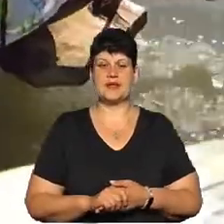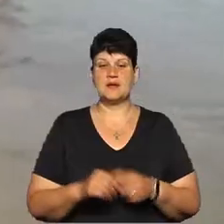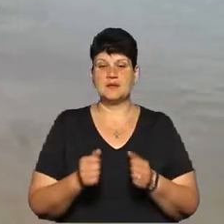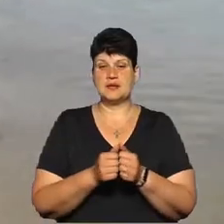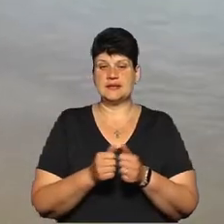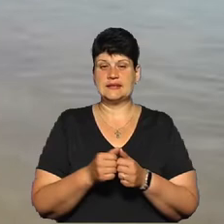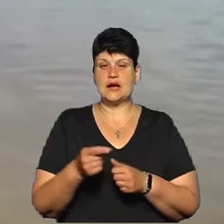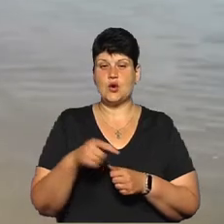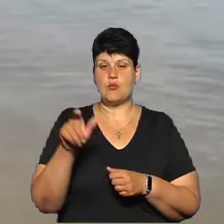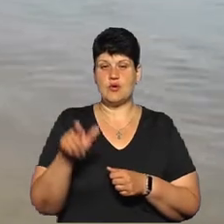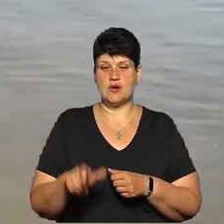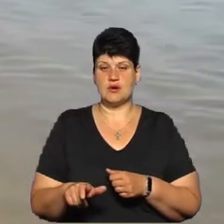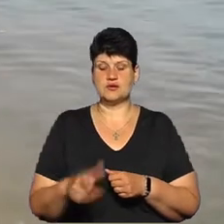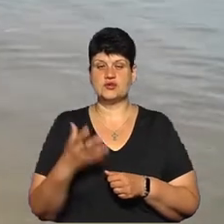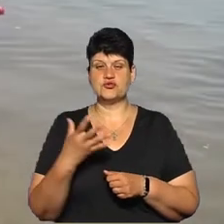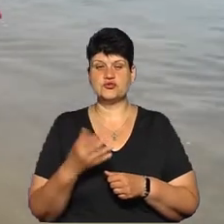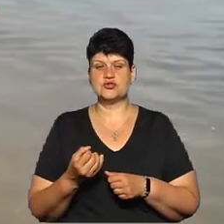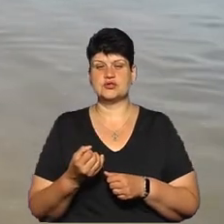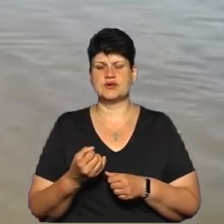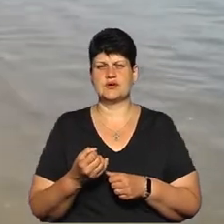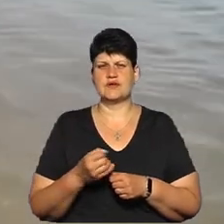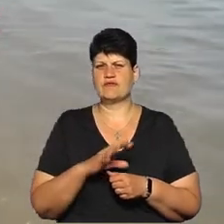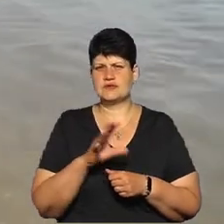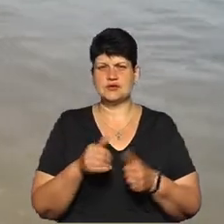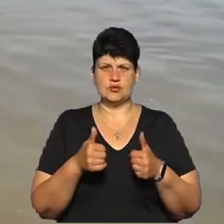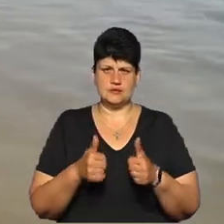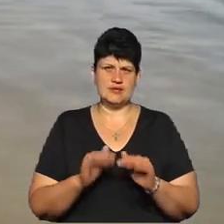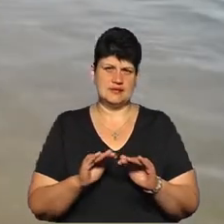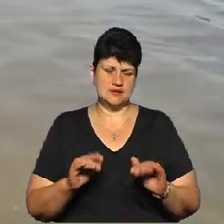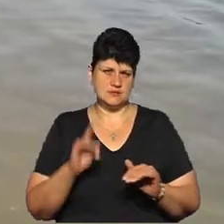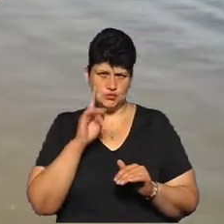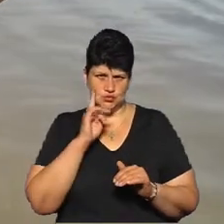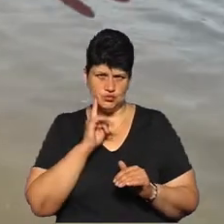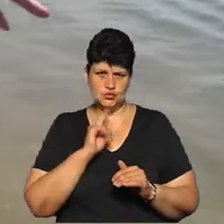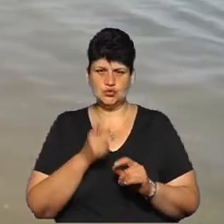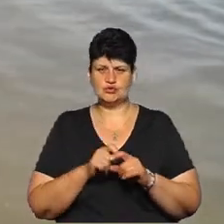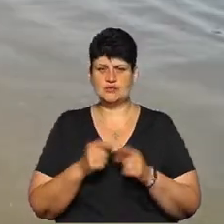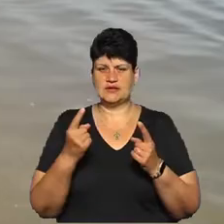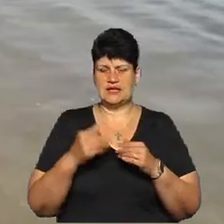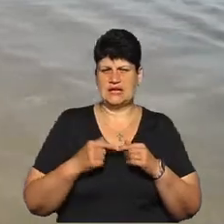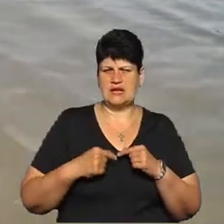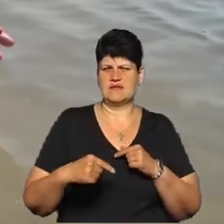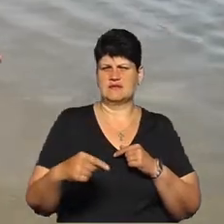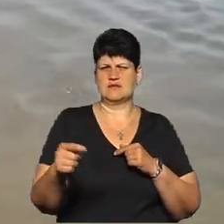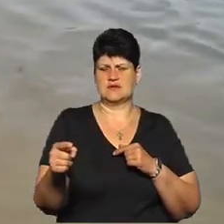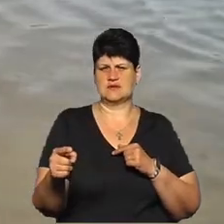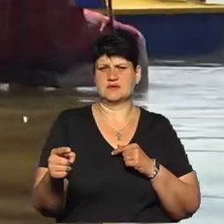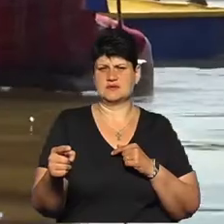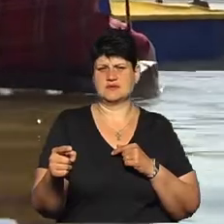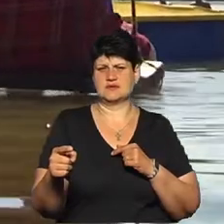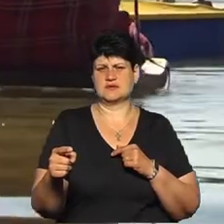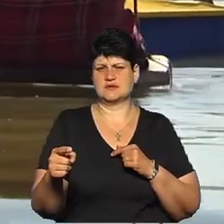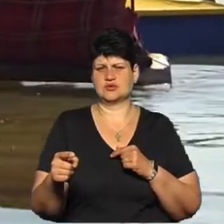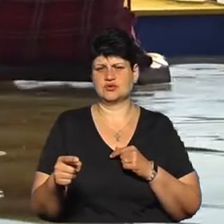Лозовська. Чисто, дуже подобається те, що з дітками дуже зручно, тому що дуже велика відстань така, що достатня глибина.